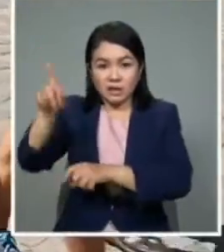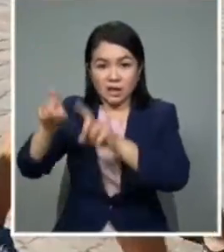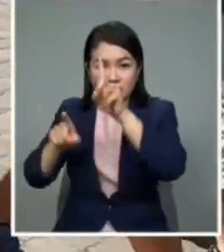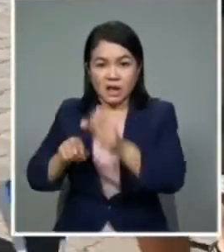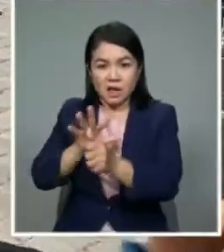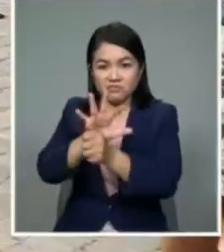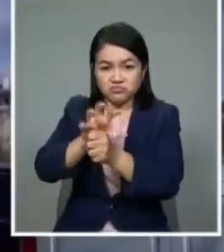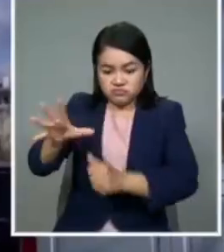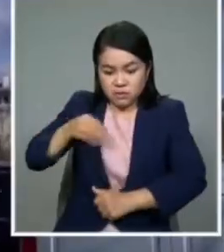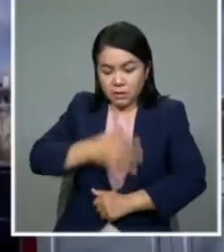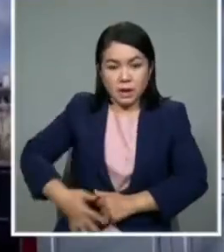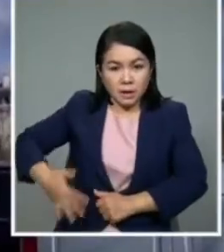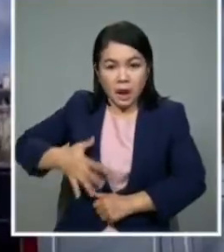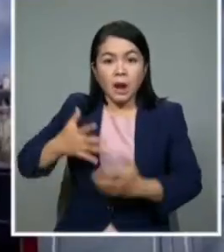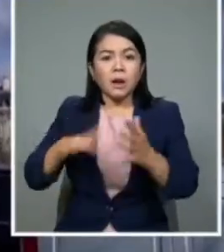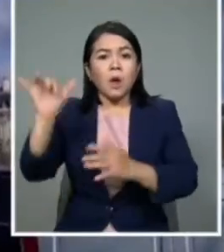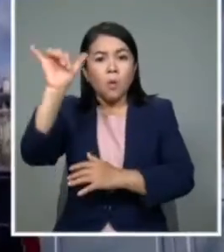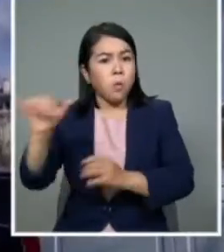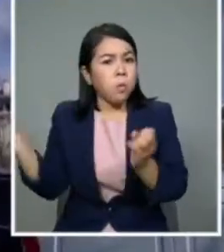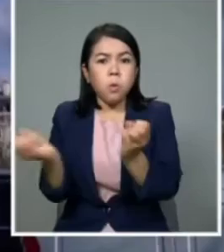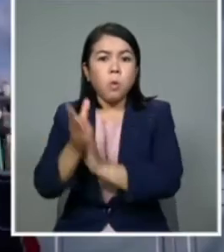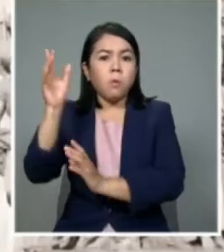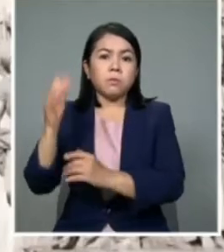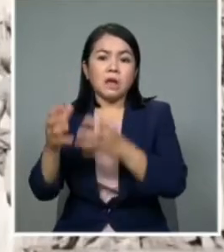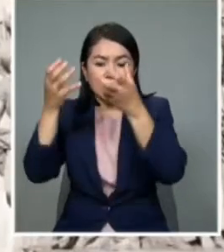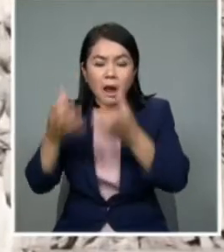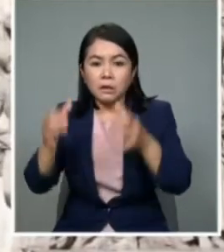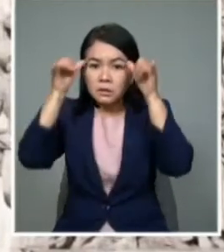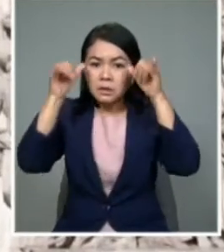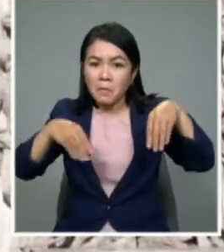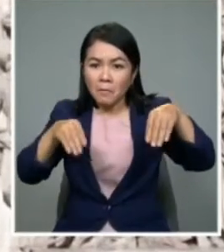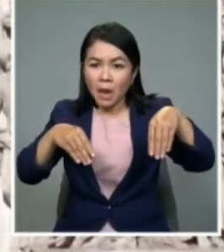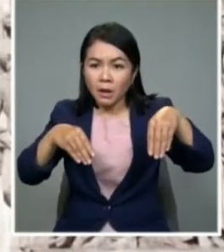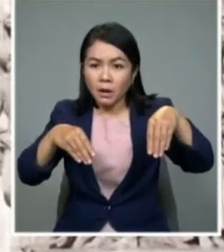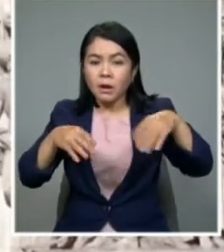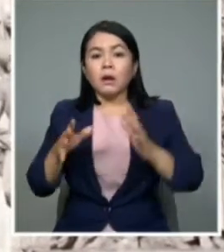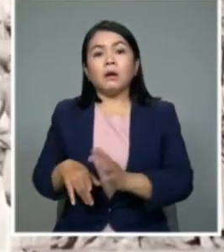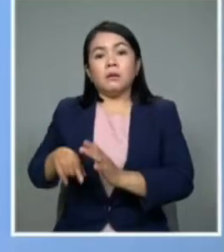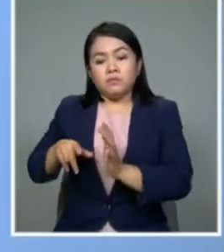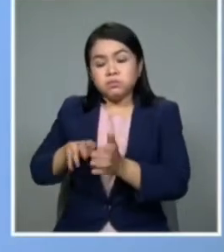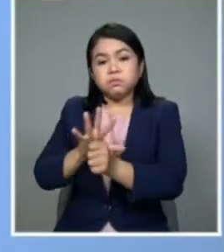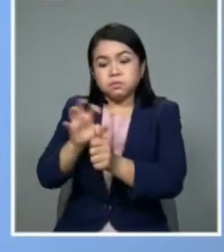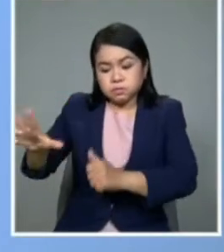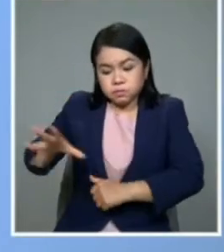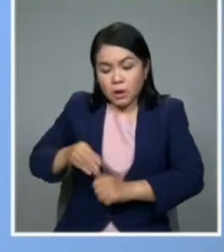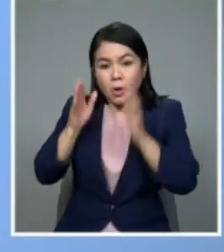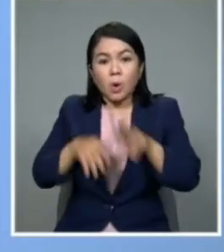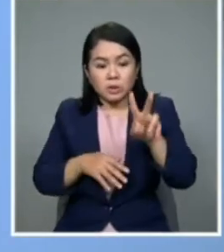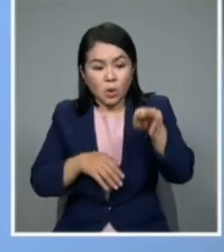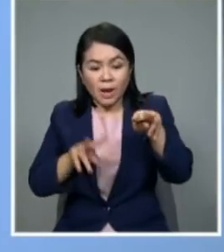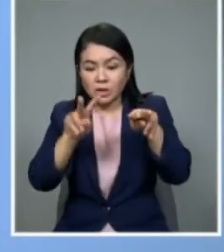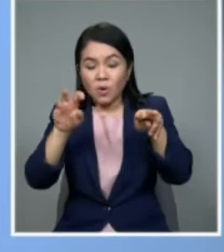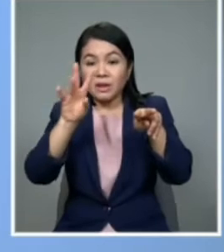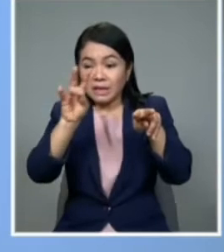ที่อีก2ประเทศในยุโรปที่สถานการณ์ค่อนข้างรุนแรงเช่นเดียวกันก็คือสเปนนะคะตอนนี้ผู้ติดเชื้อ 2,277 ค